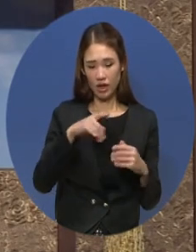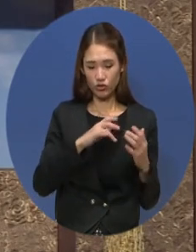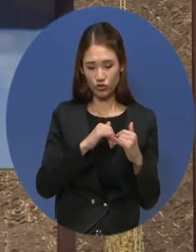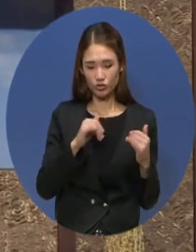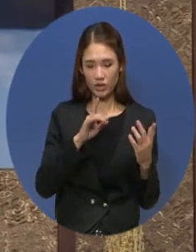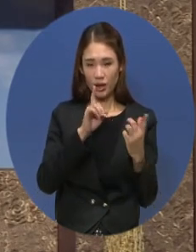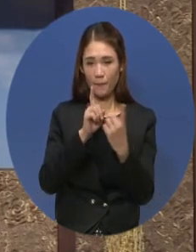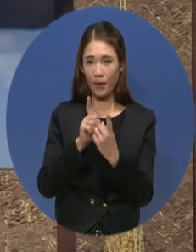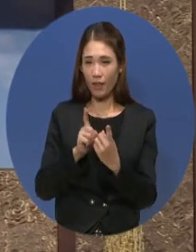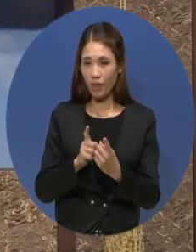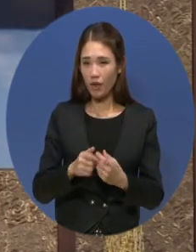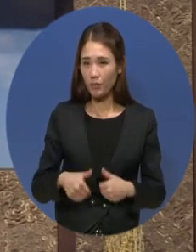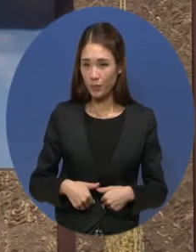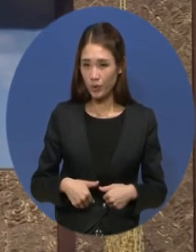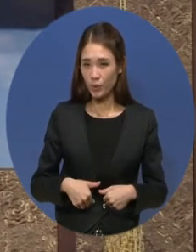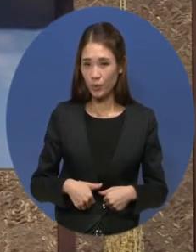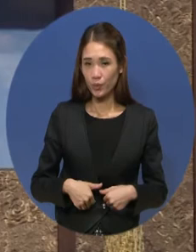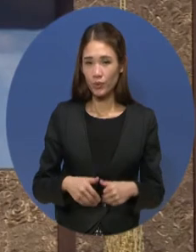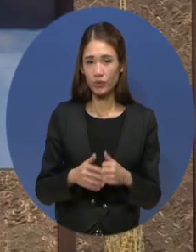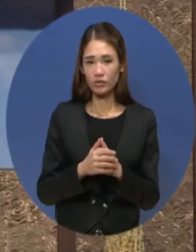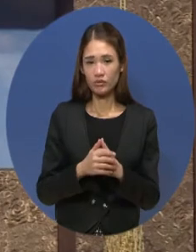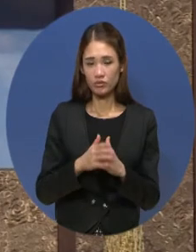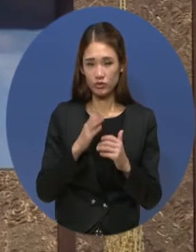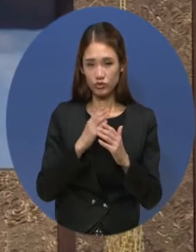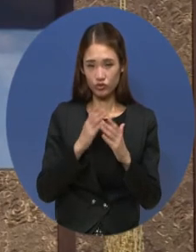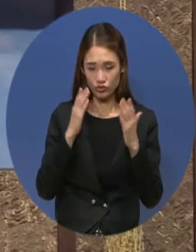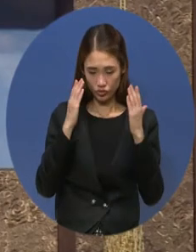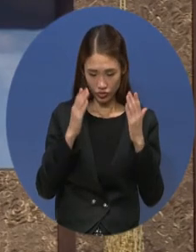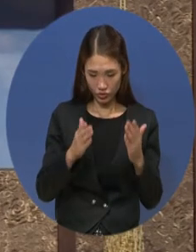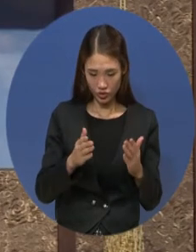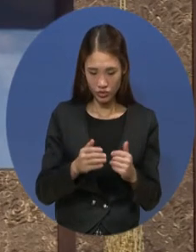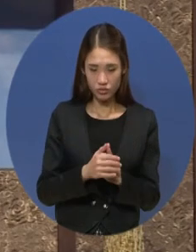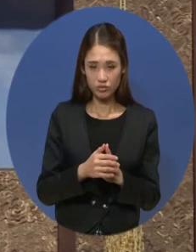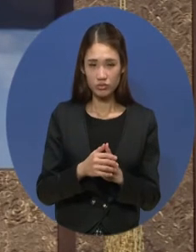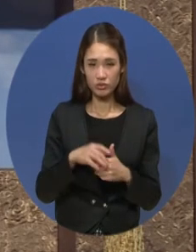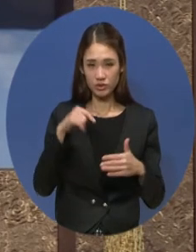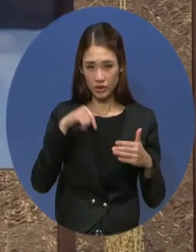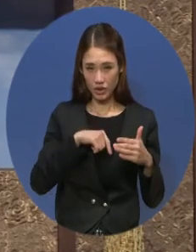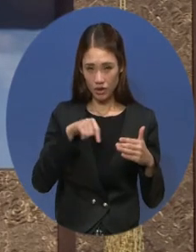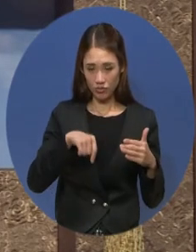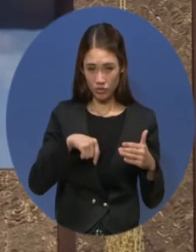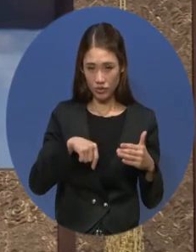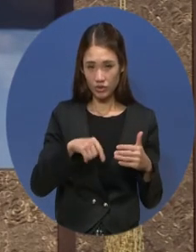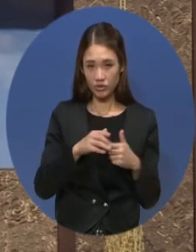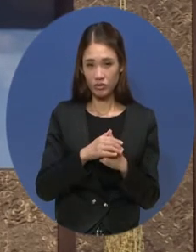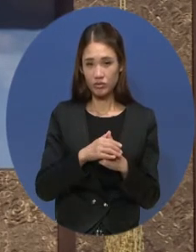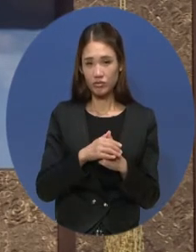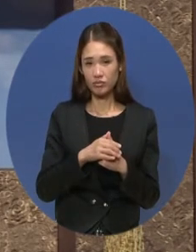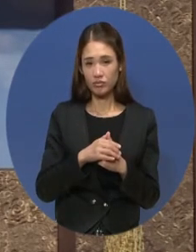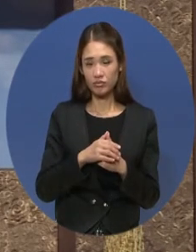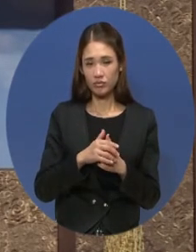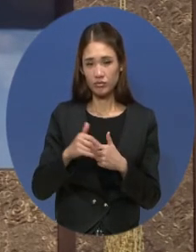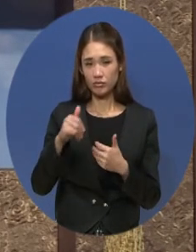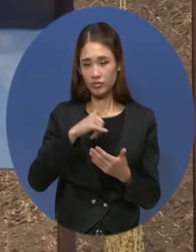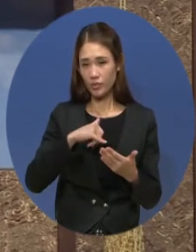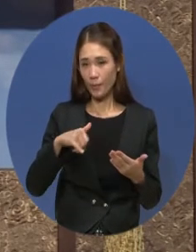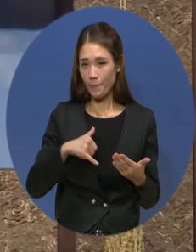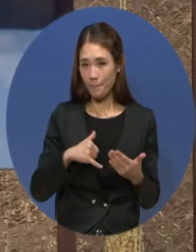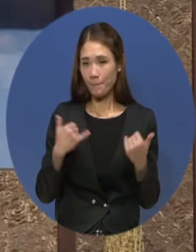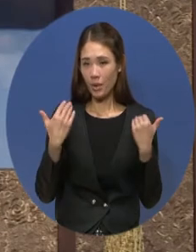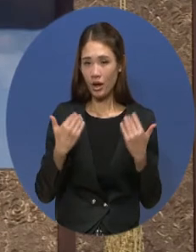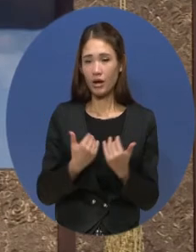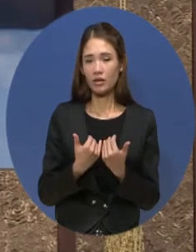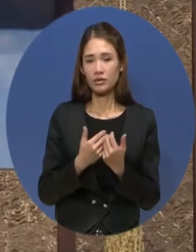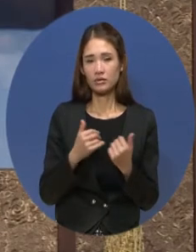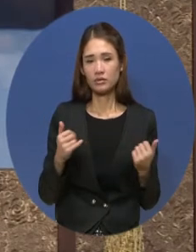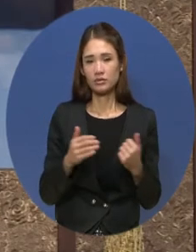이제 그런 것들을 이제 좀 저희는 중점적으로 하고 내부적으로는 이제 바리스타는 발달장애